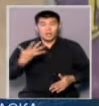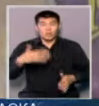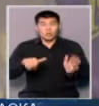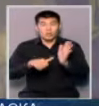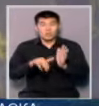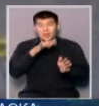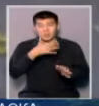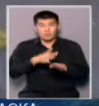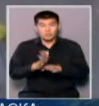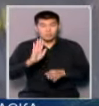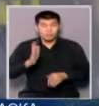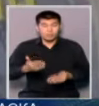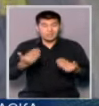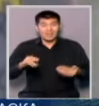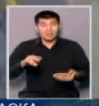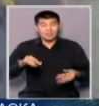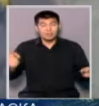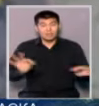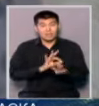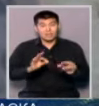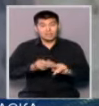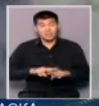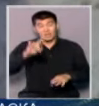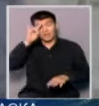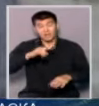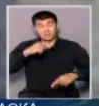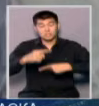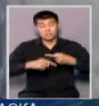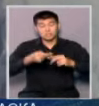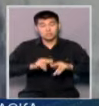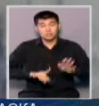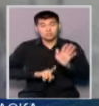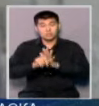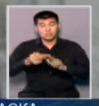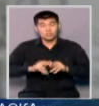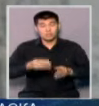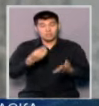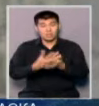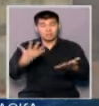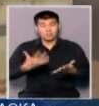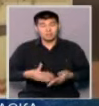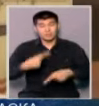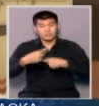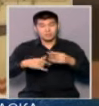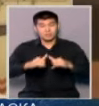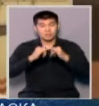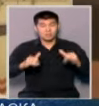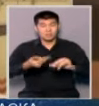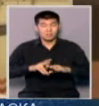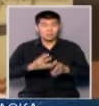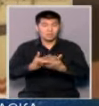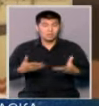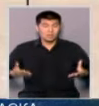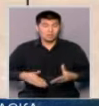56 жасқа толар еді. Табылдының әндері қазақ мұрасының шоқтығы биік қазынасы. Тыңнан түрен салған